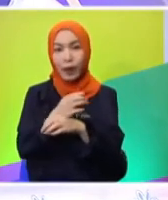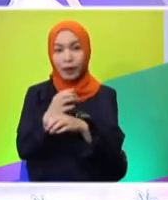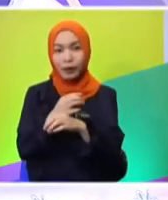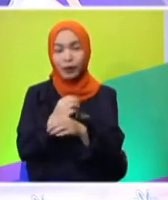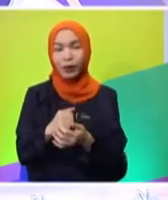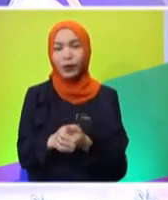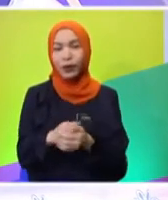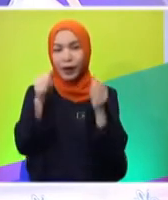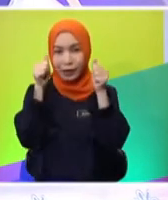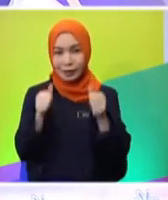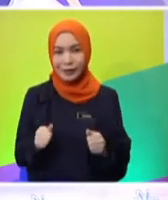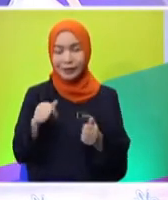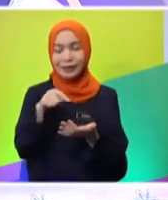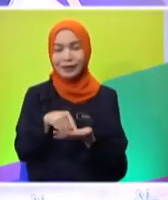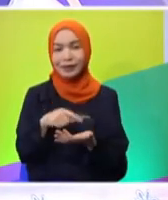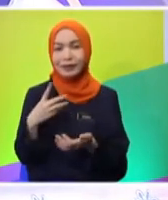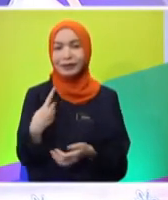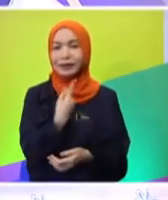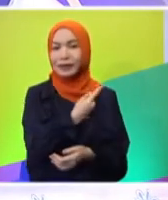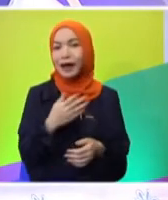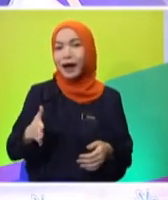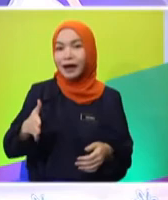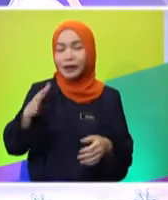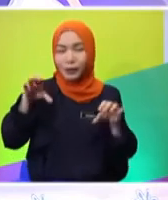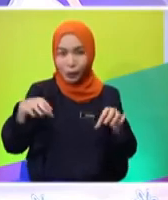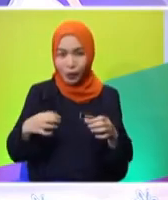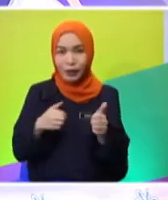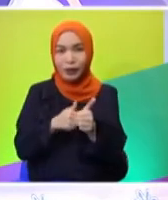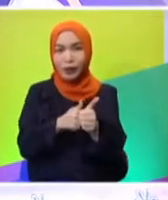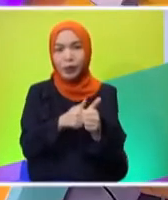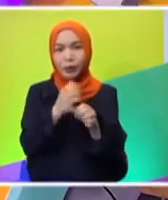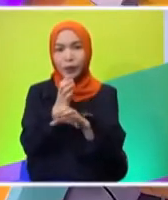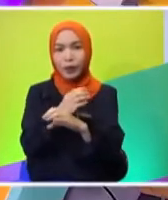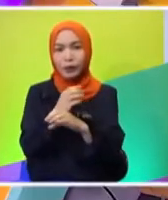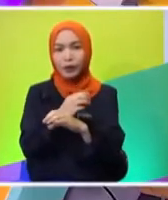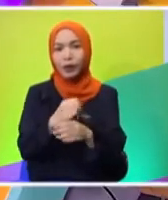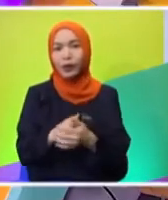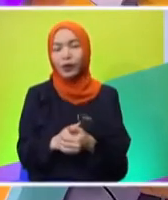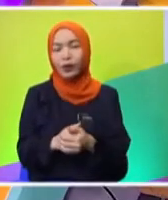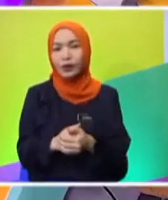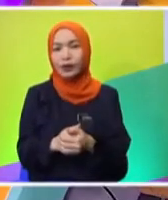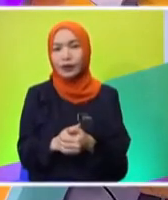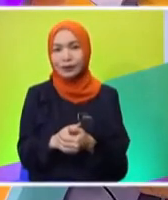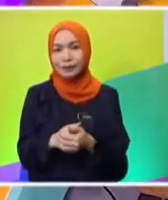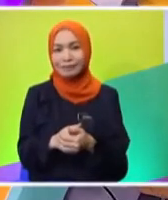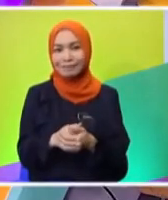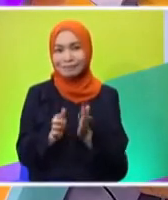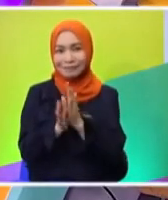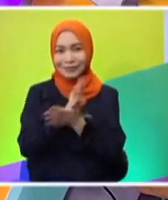diet lebih dari keluarga memang teks tajuk punya bentuk akan nampak sampiran Facebook Ambo dikeluarkan kawin anak rasanya itu